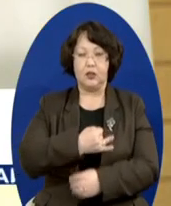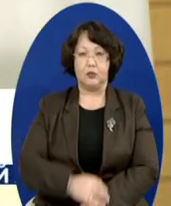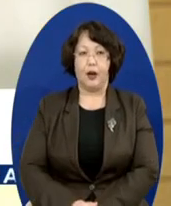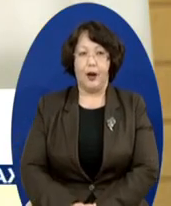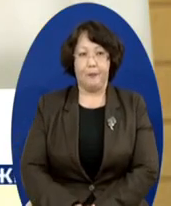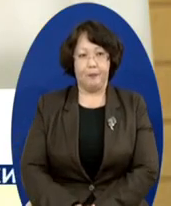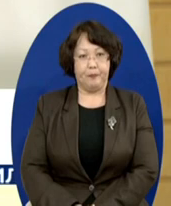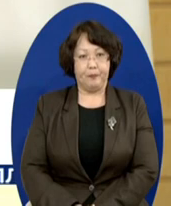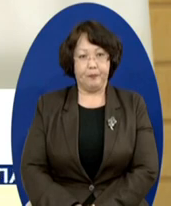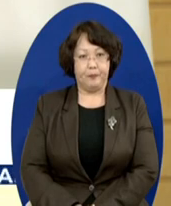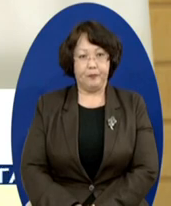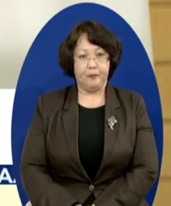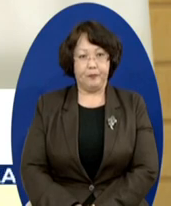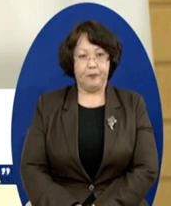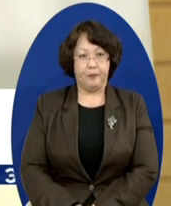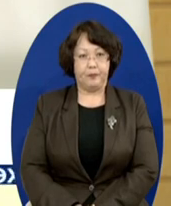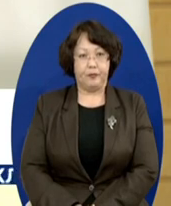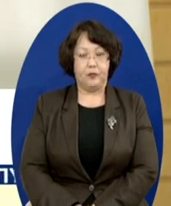байна.